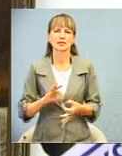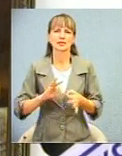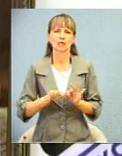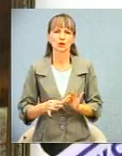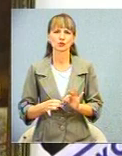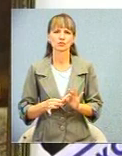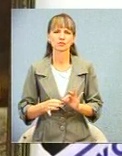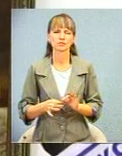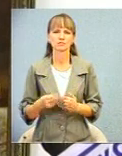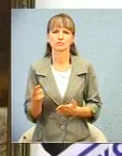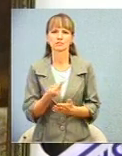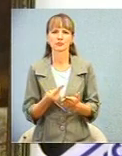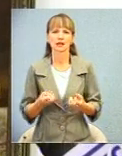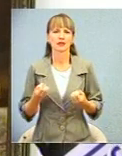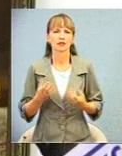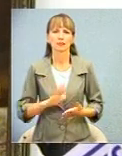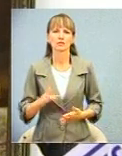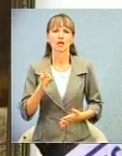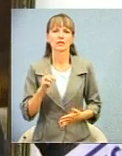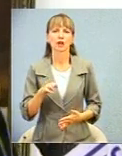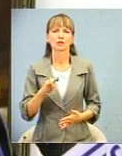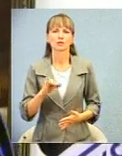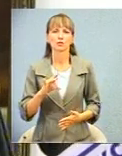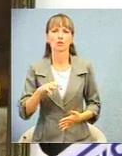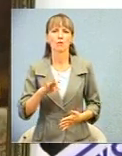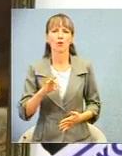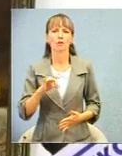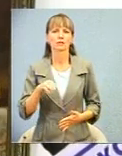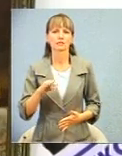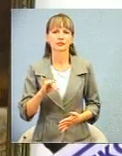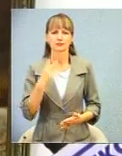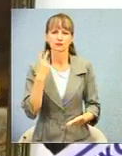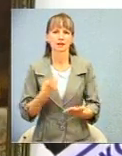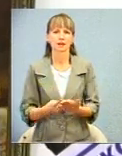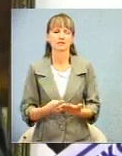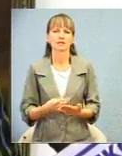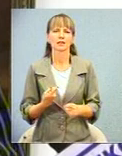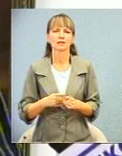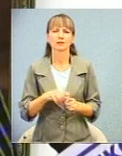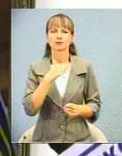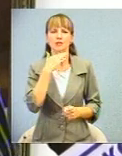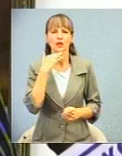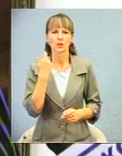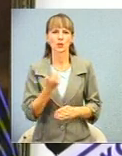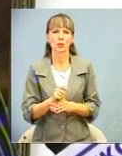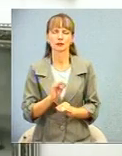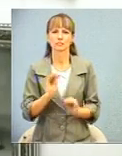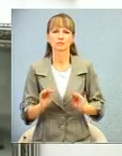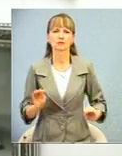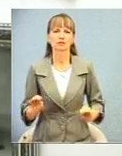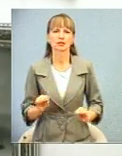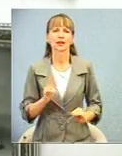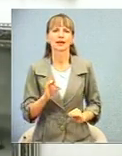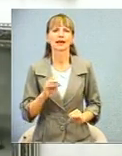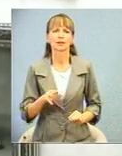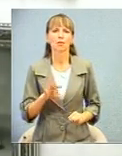сюжеты и очень непростые натюрморты представляє, тобто це дуже багато предметів в них. Крім